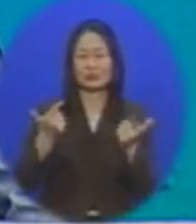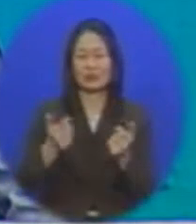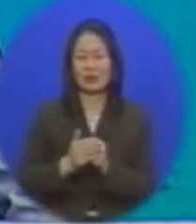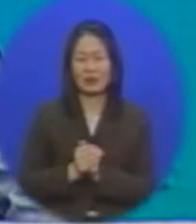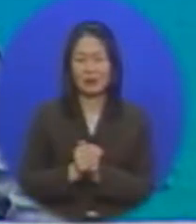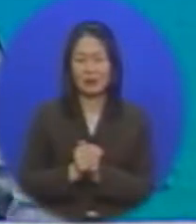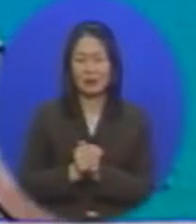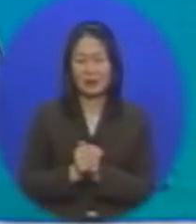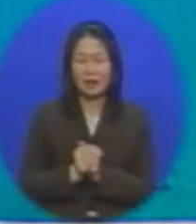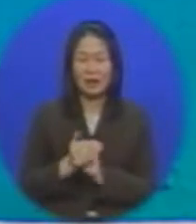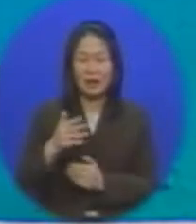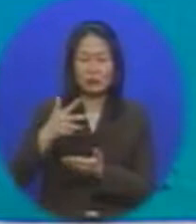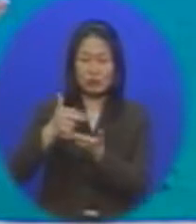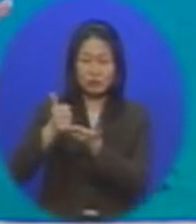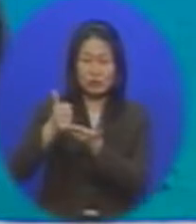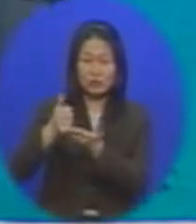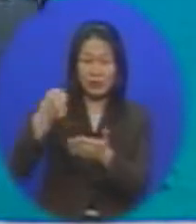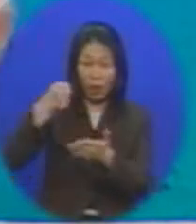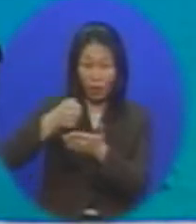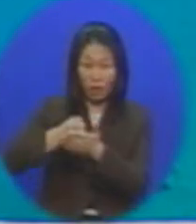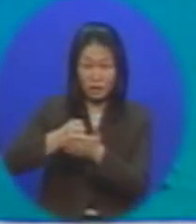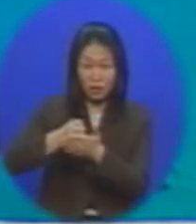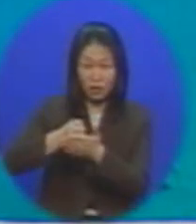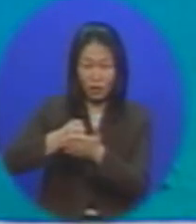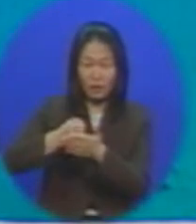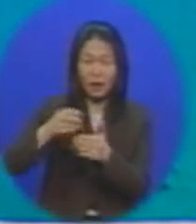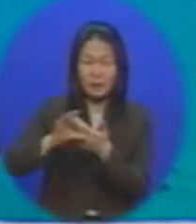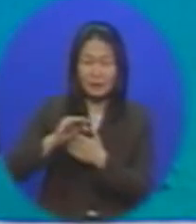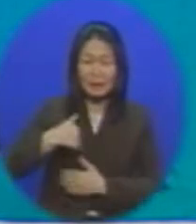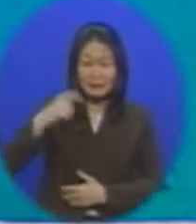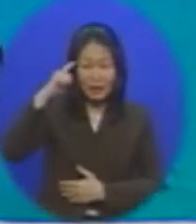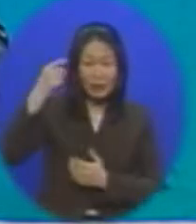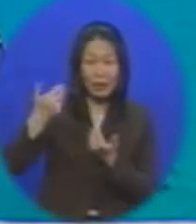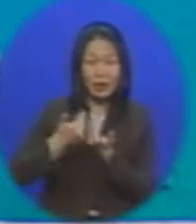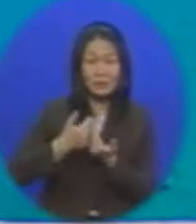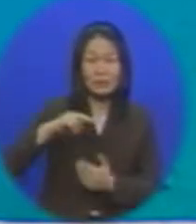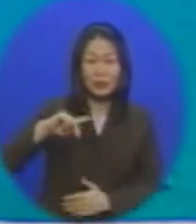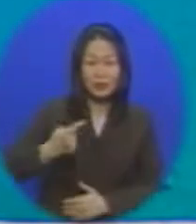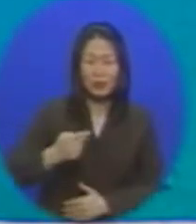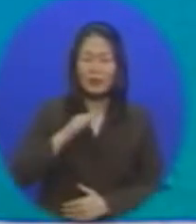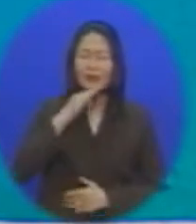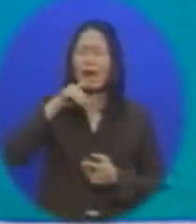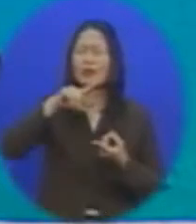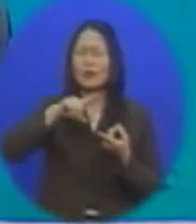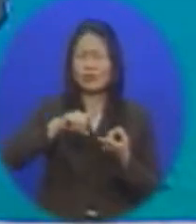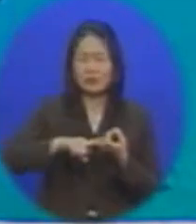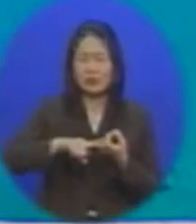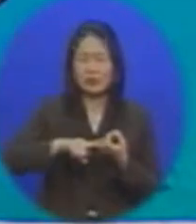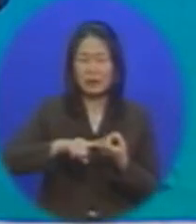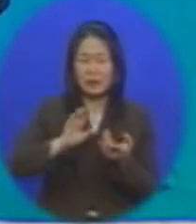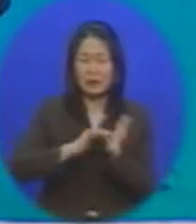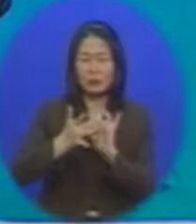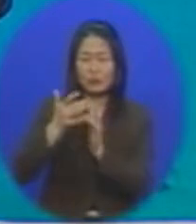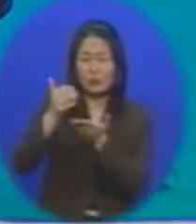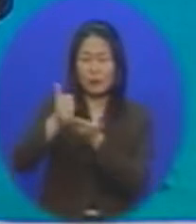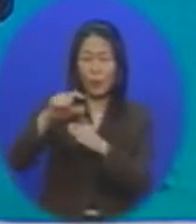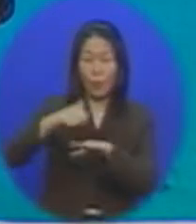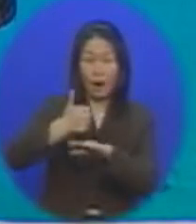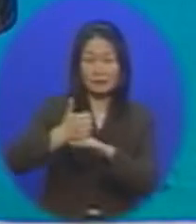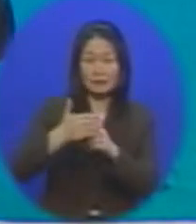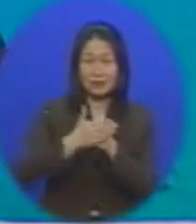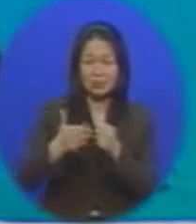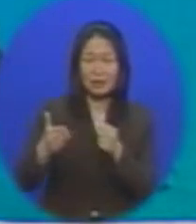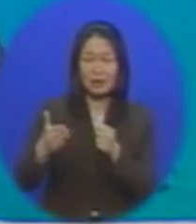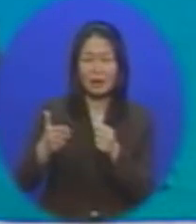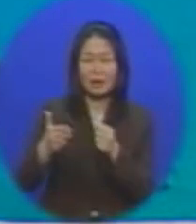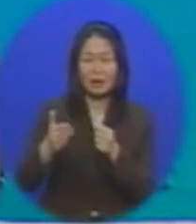주님이 결정하면 내 생각이 다른게 결정 하셨다고 한다면 내가 당연히 예수님이 왕이 십니까